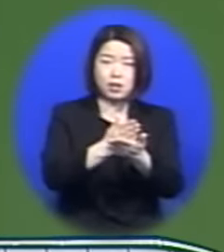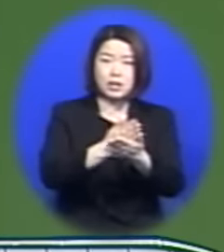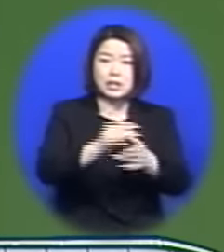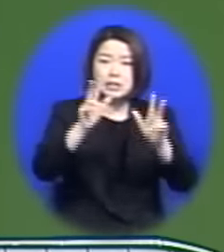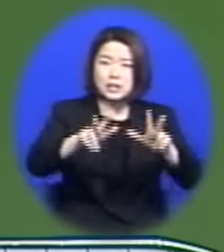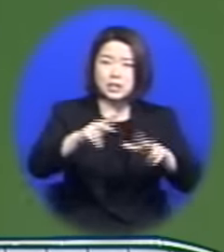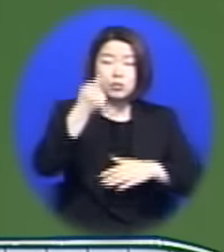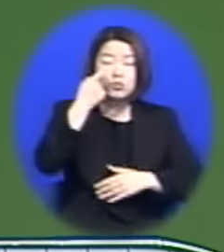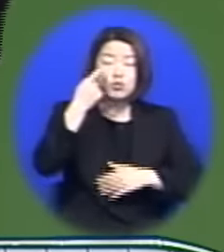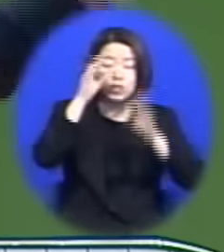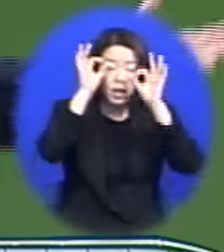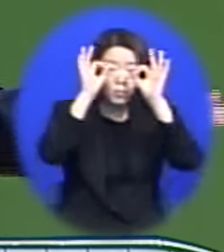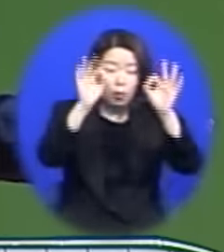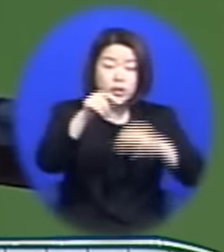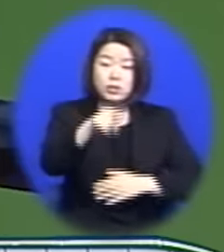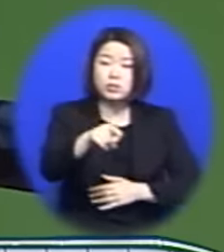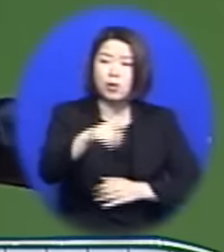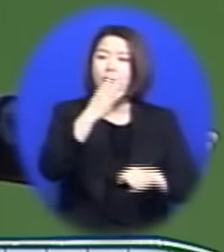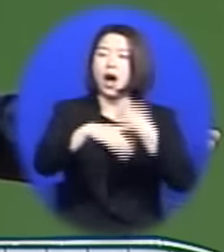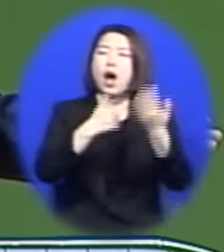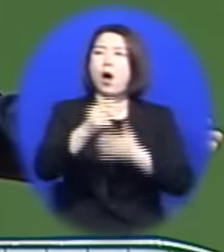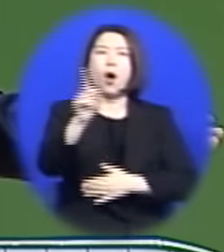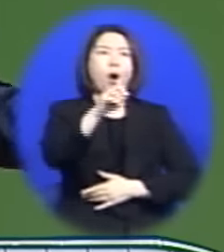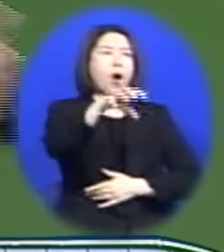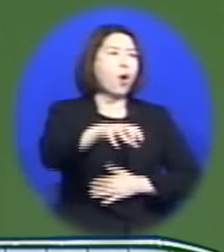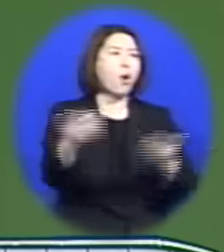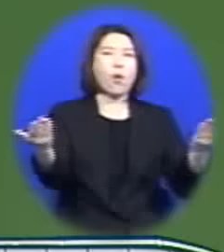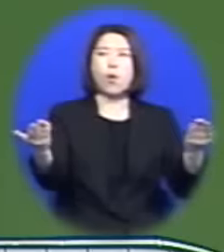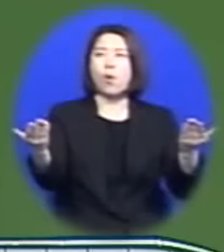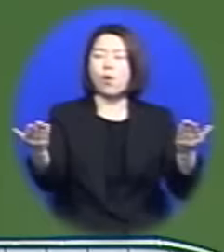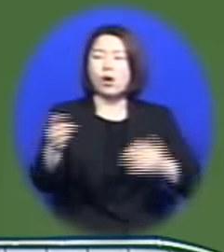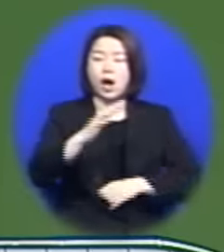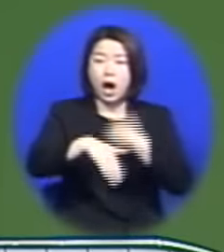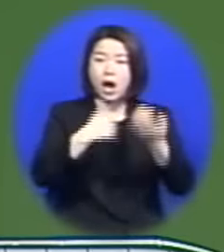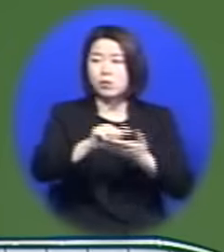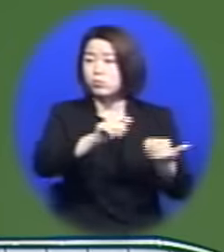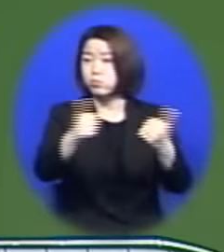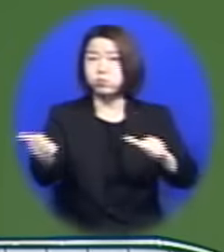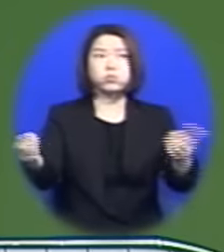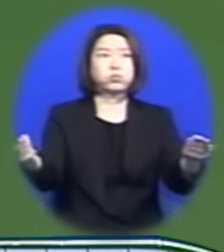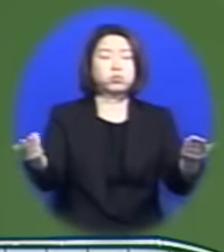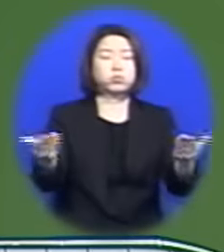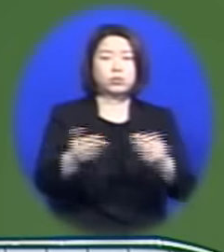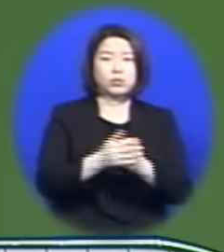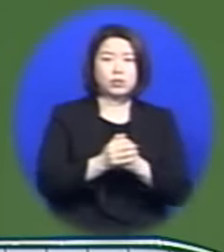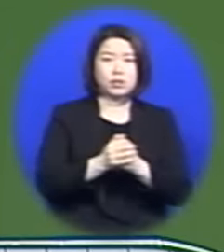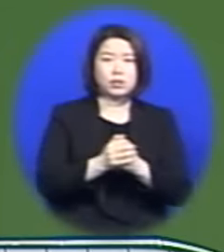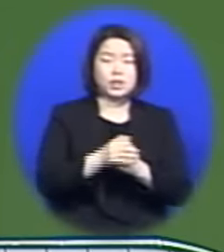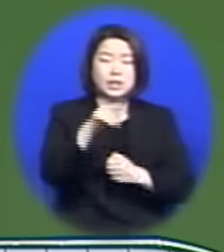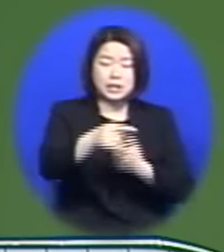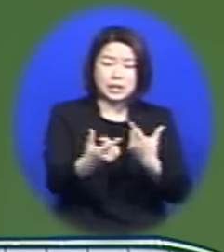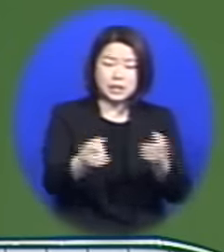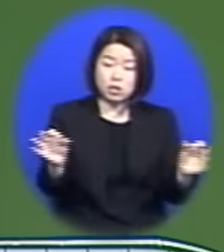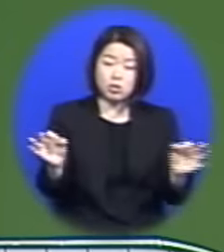눈에 보이는 걸로 하나님 어디 계셔 하나님이 죽으셨나 그런 순간이 올지라도